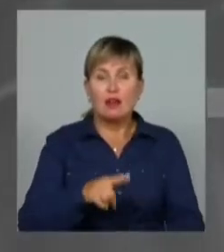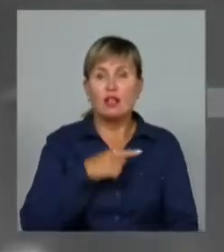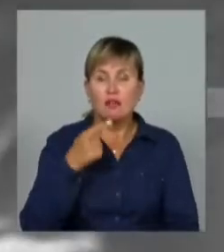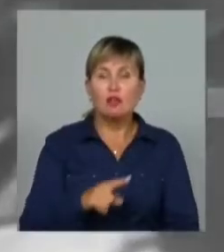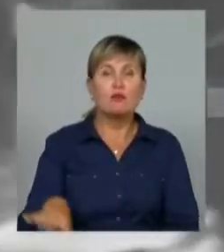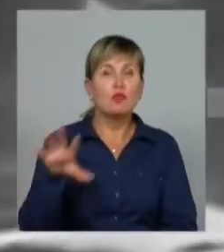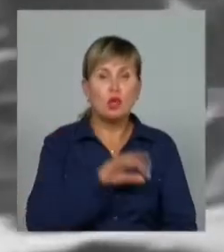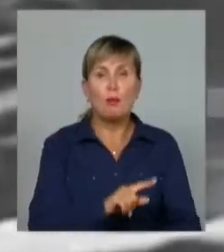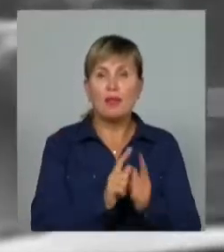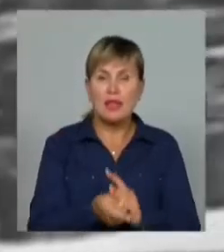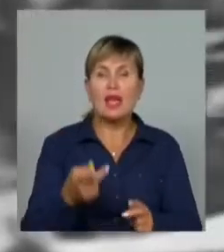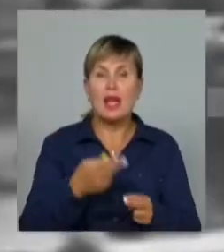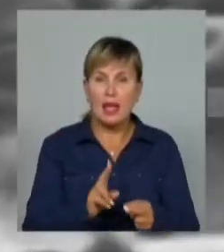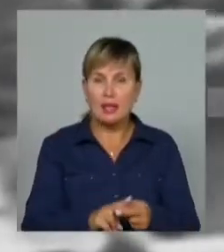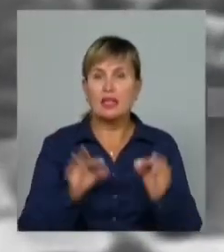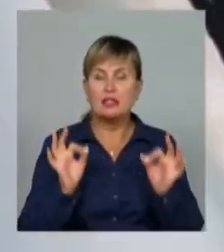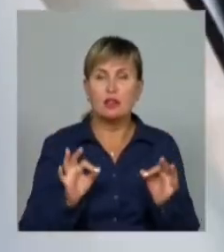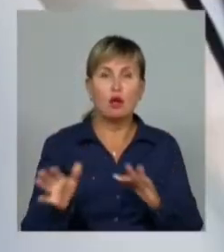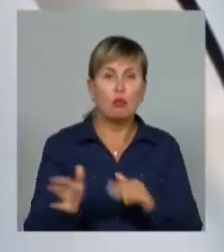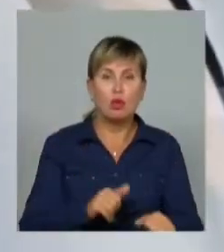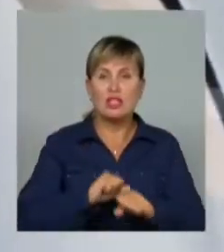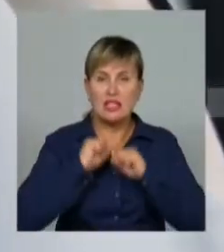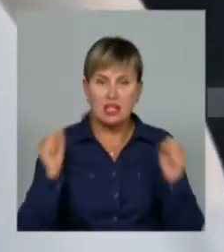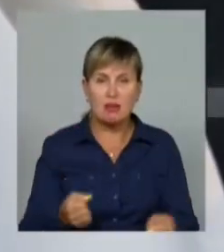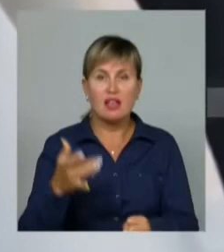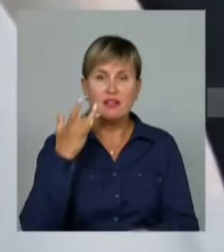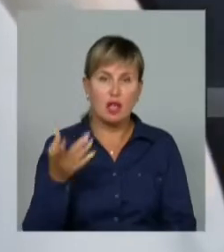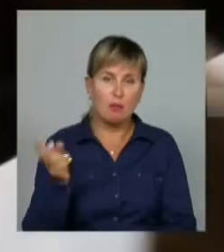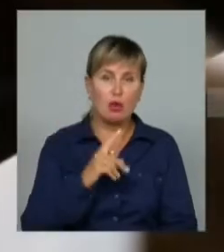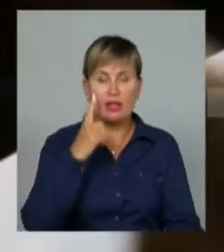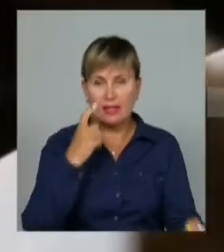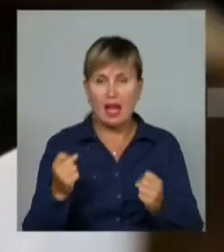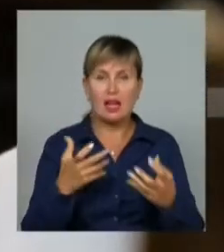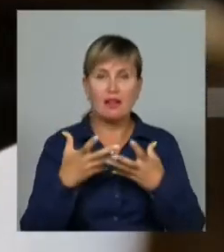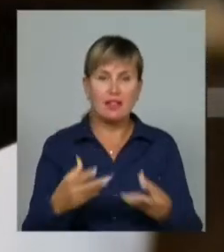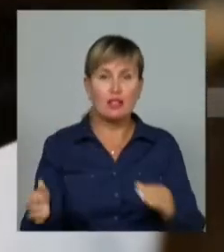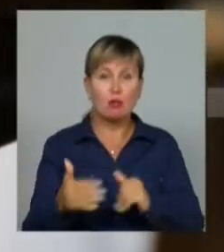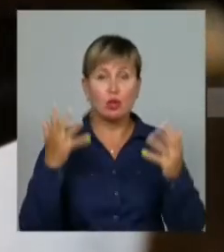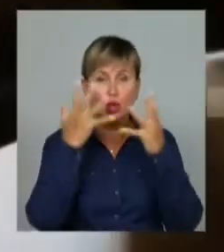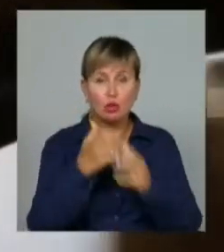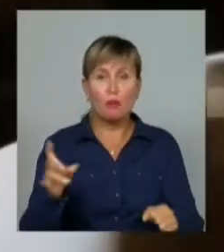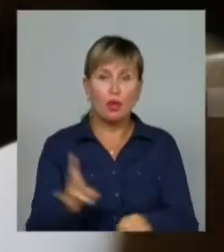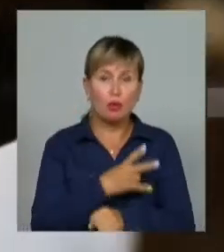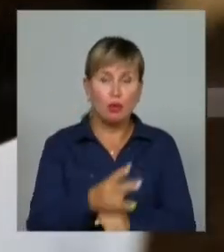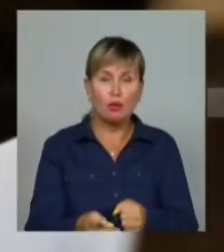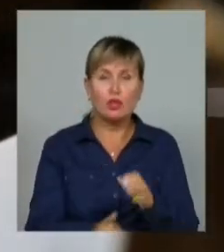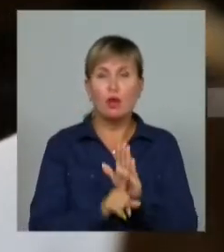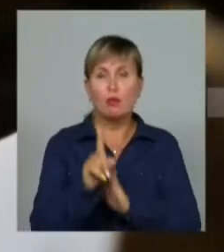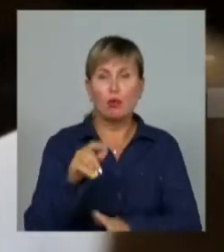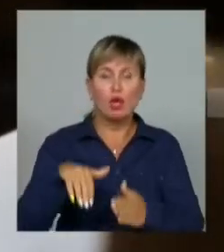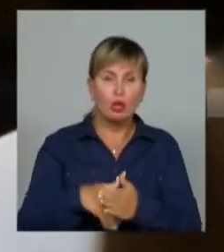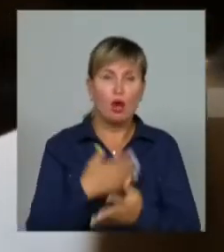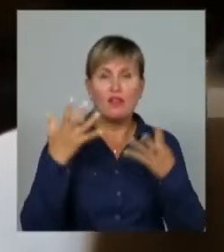все меняется, и это естественно. После суровой зимы всегда приходит яркая весна. После темной ночи наступает ясный день. И